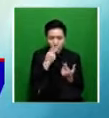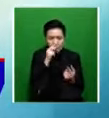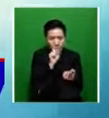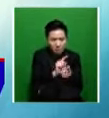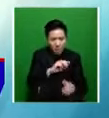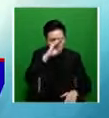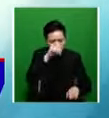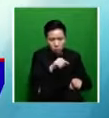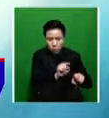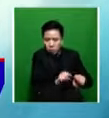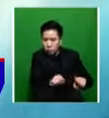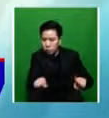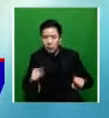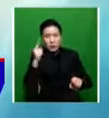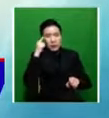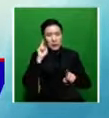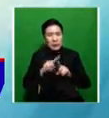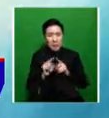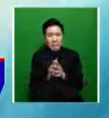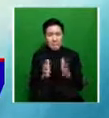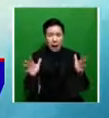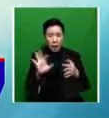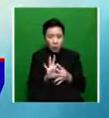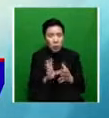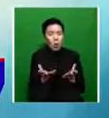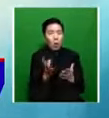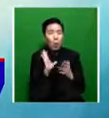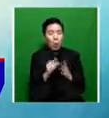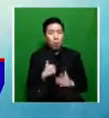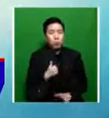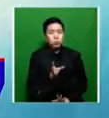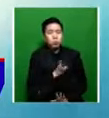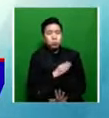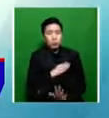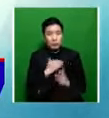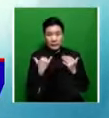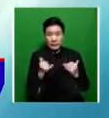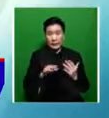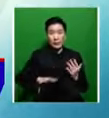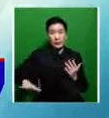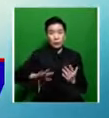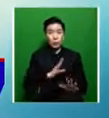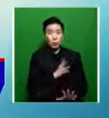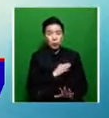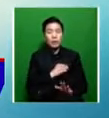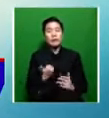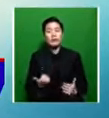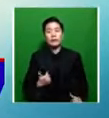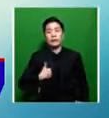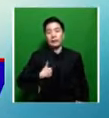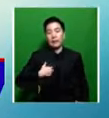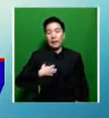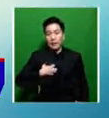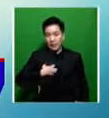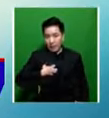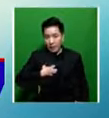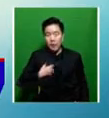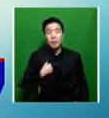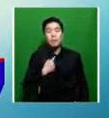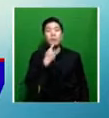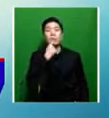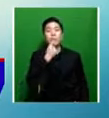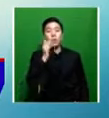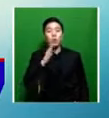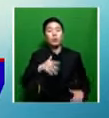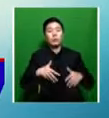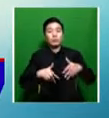นวนผู้ป่วย เยอะทำให้ผู้คนเกิดความตระหนกตกใจผมก็ต้องขอกราบเรียนพี่น้องประชาชนผ่านทางสื่อมวล